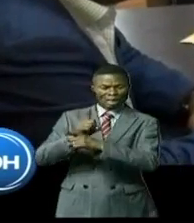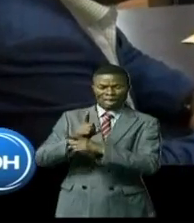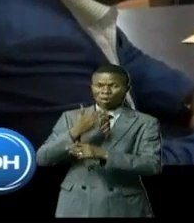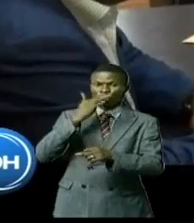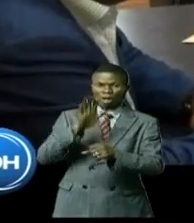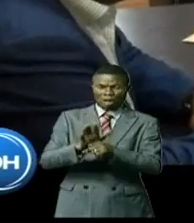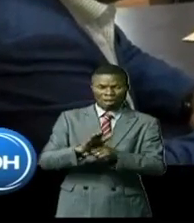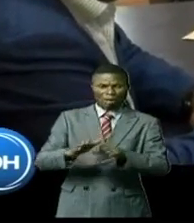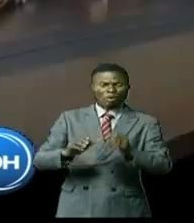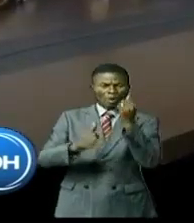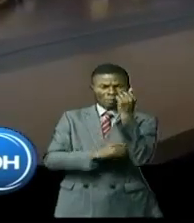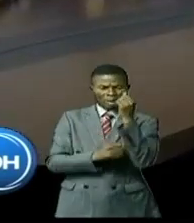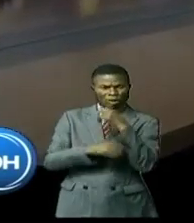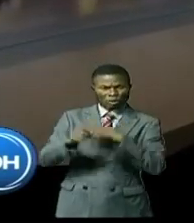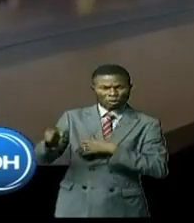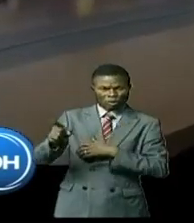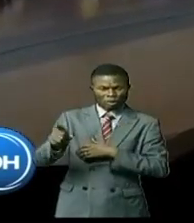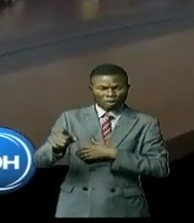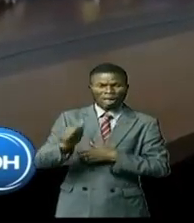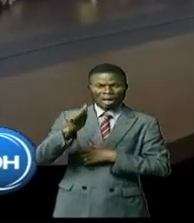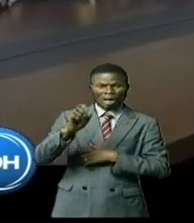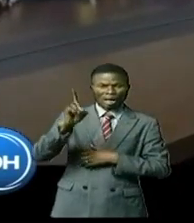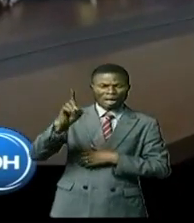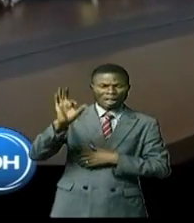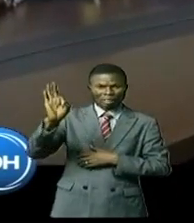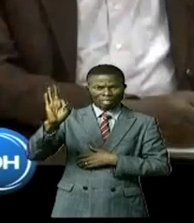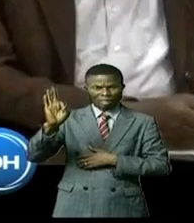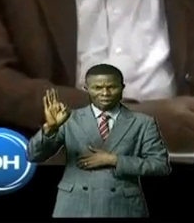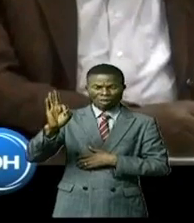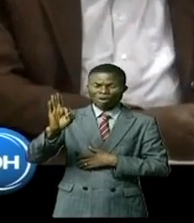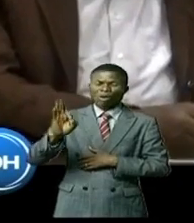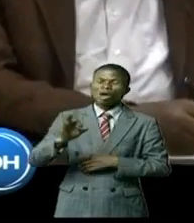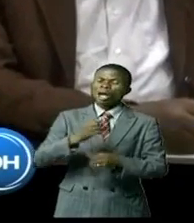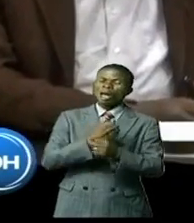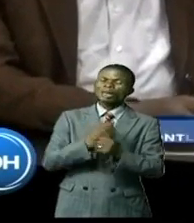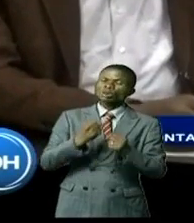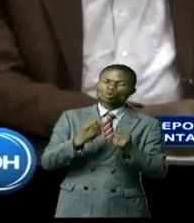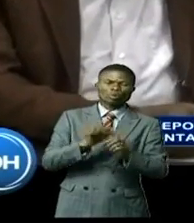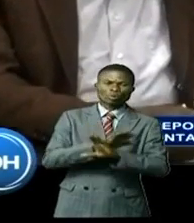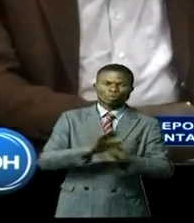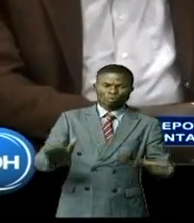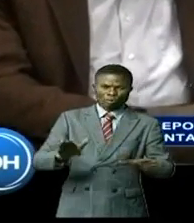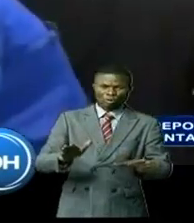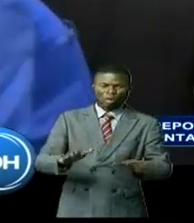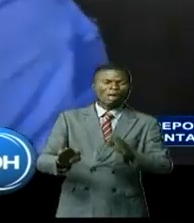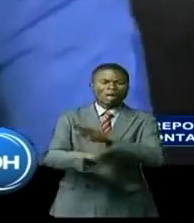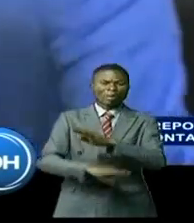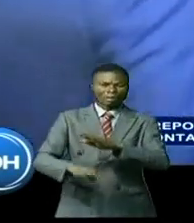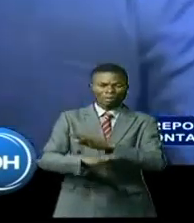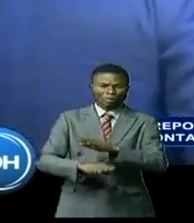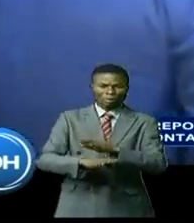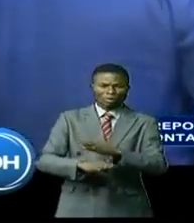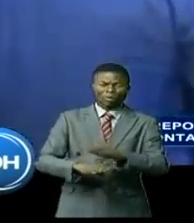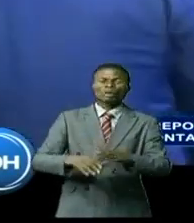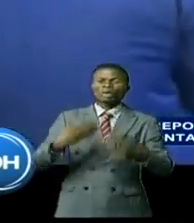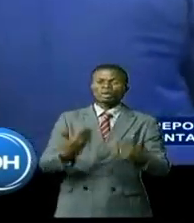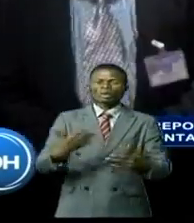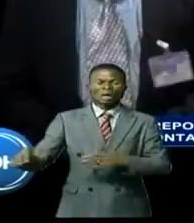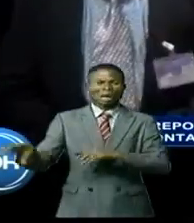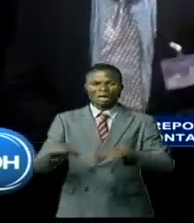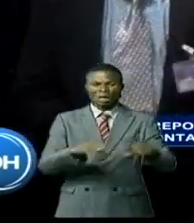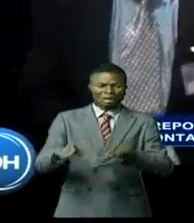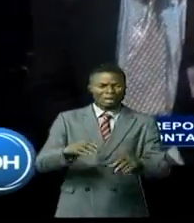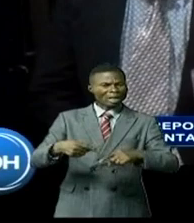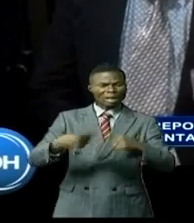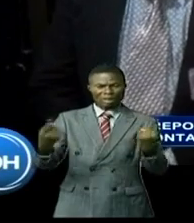ses interlocuteurs que les ADF n'ont plus des bastions qui jadis se constituaient de bases et de forteresses des activités de